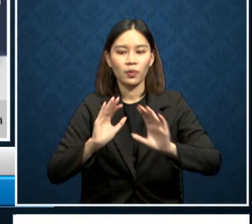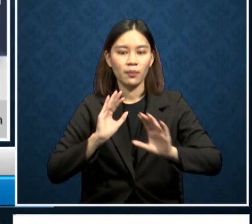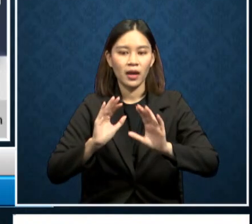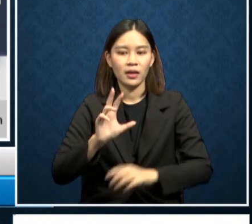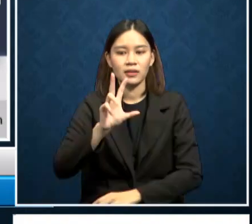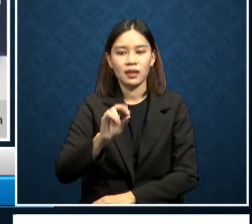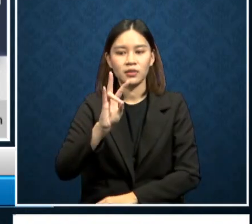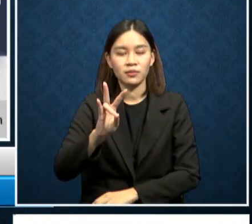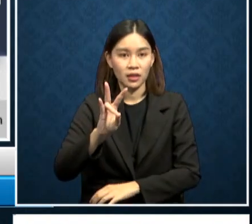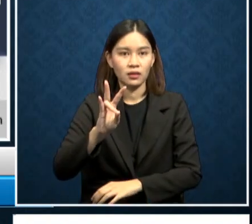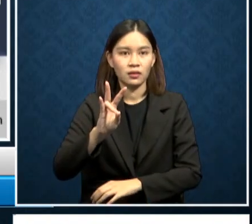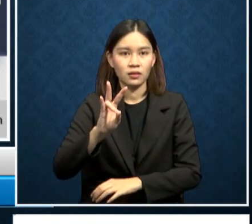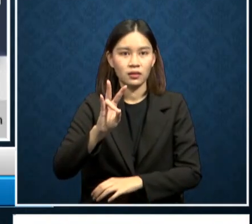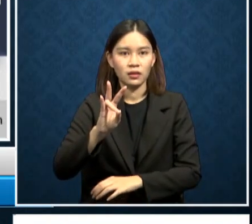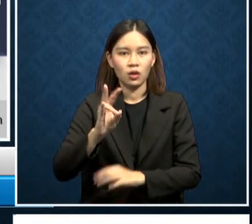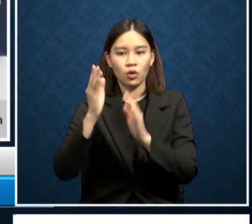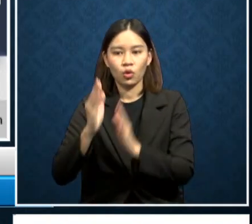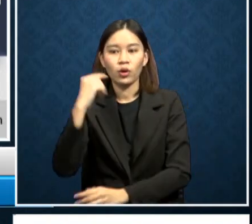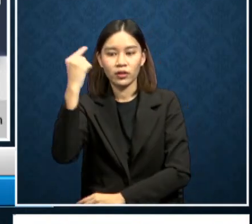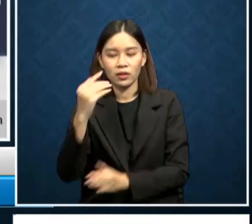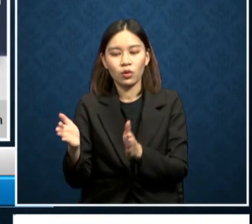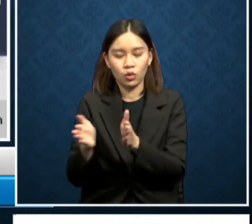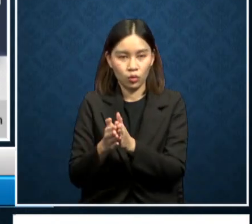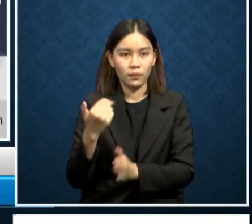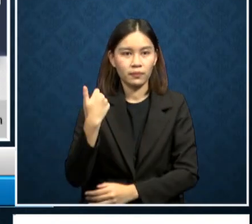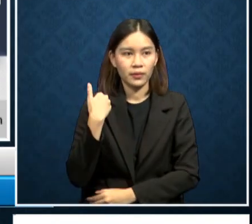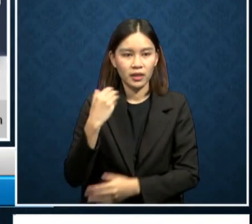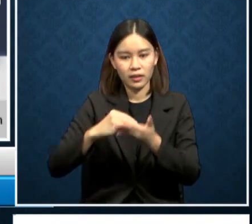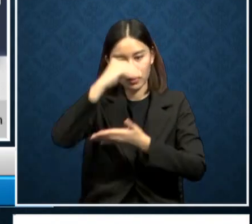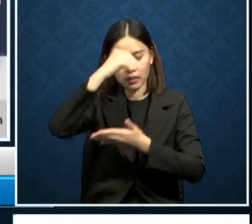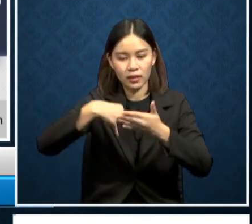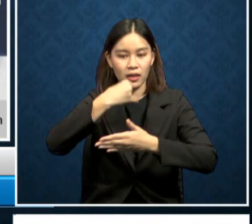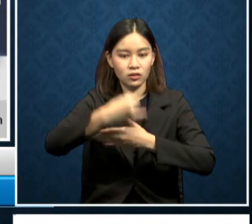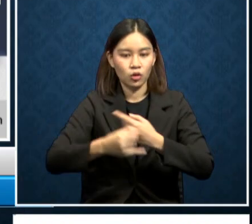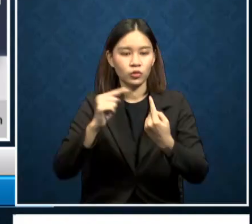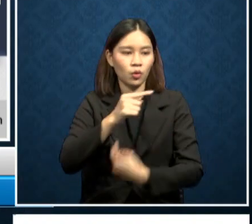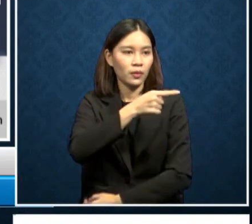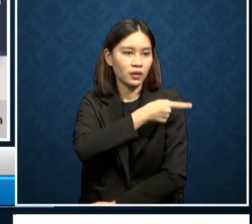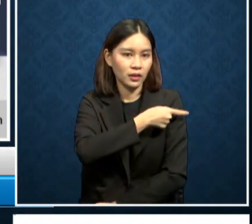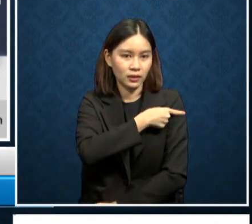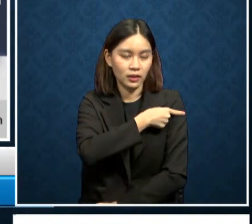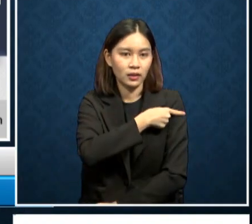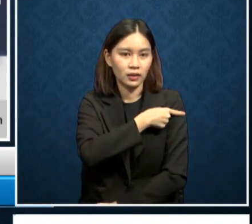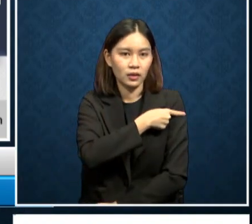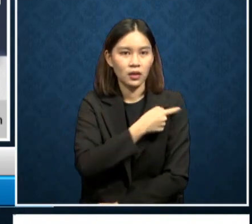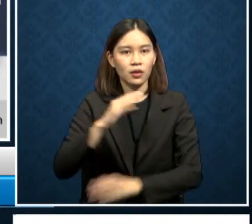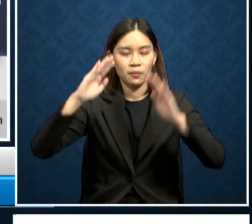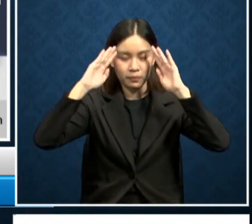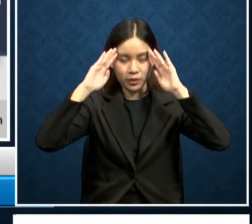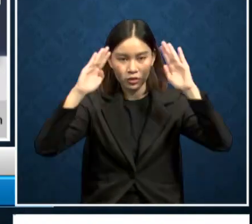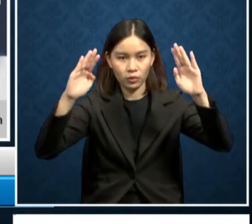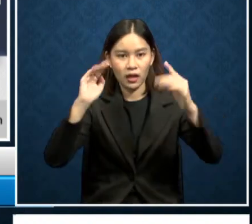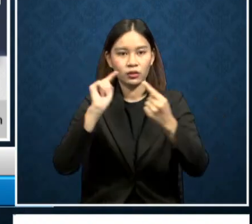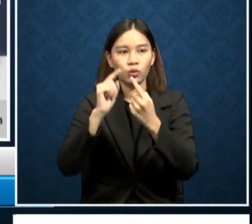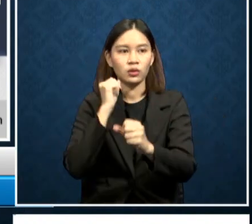37ปีรวมถึงมีนักท่องเที่ยวอยู่ด้วยนะคะจบการศึกษาระดับปริญญาตรีและมีประสบการณ์ใน